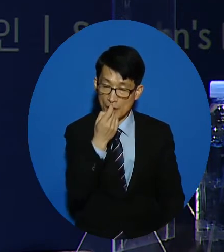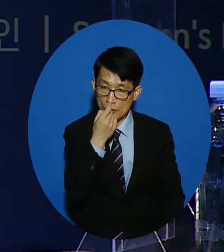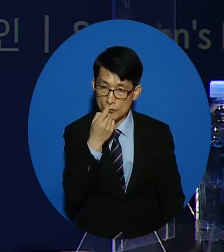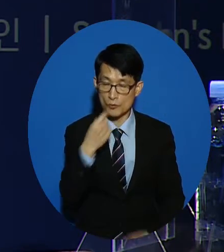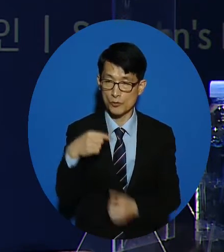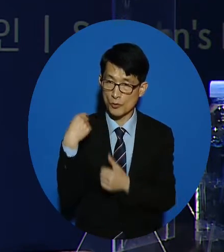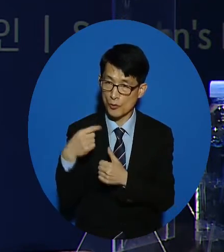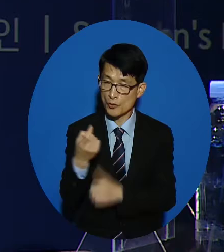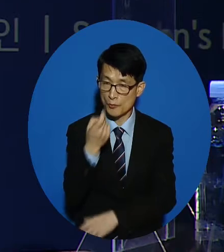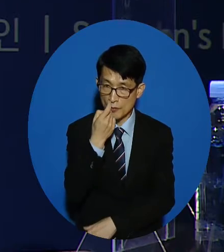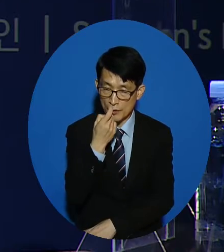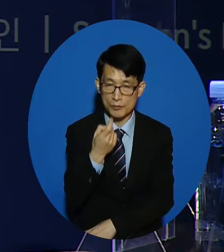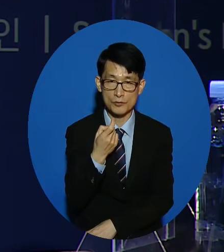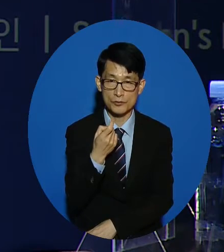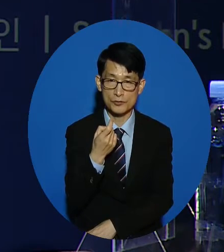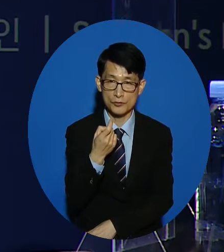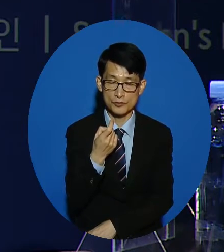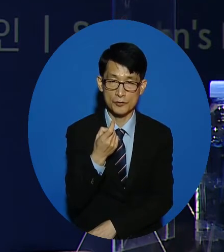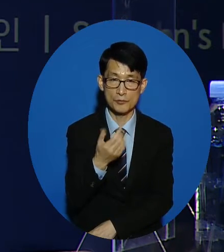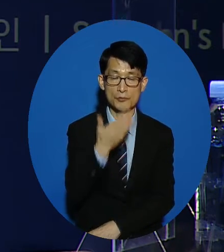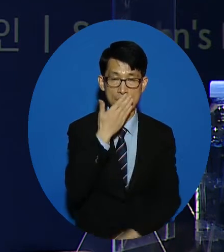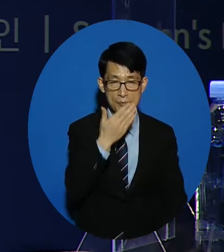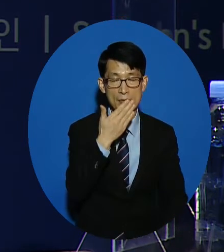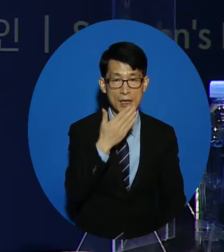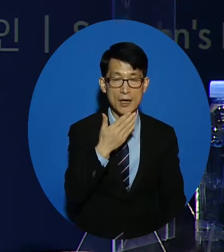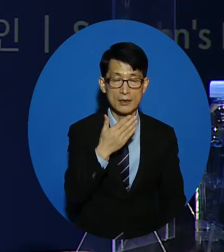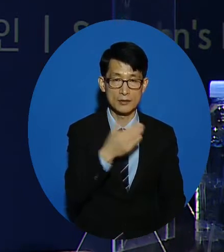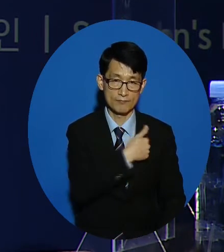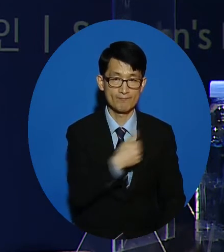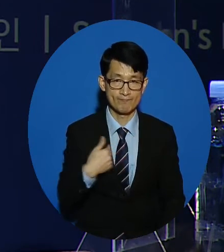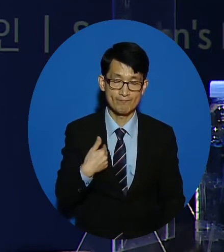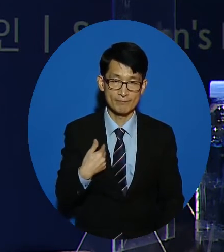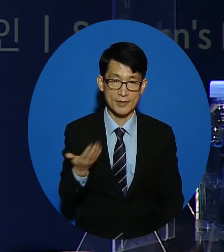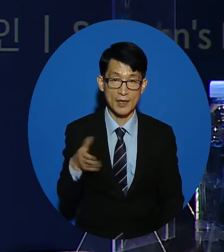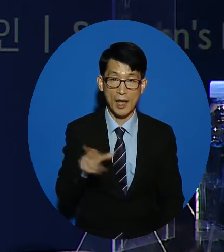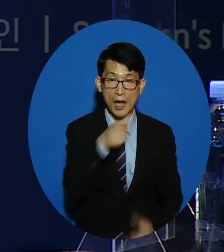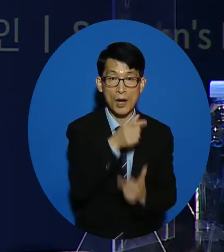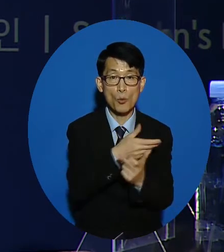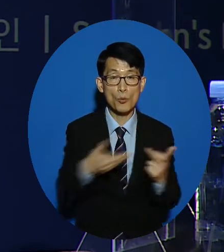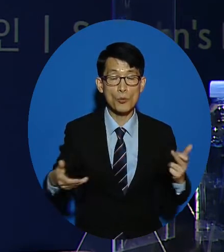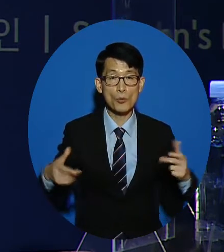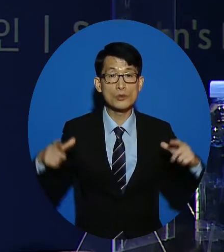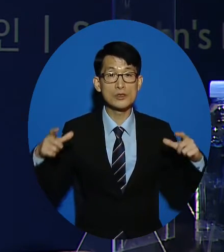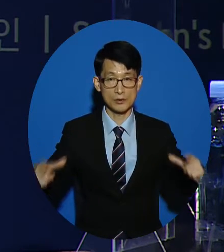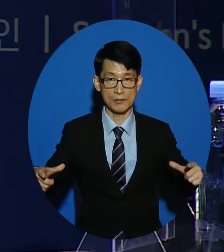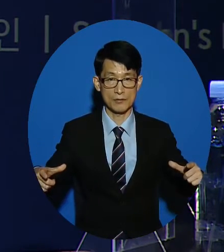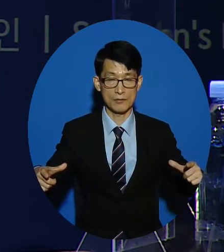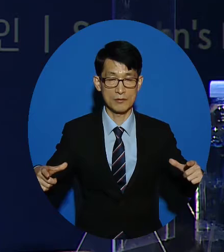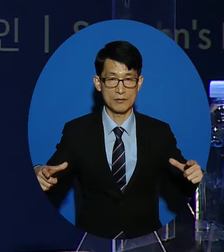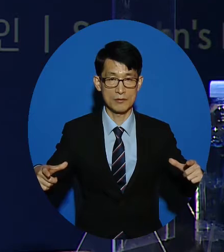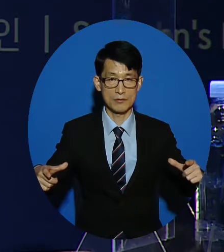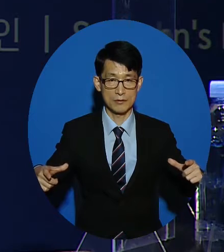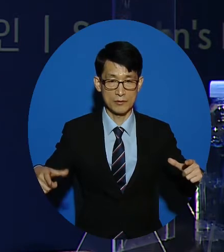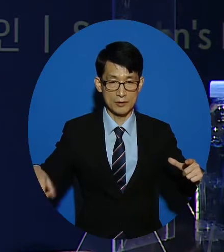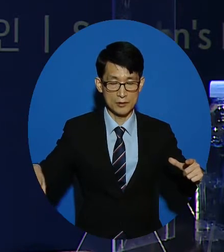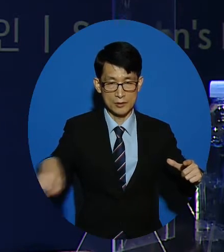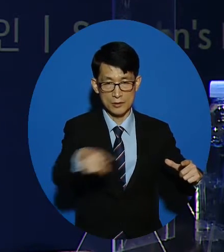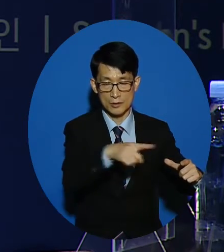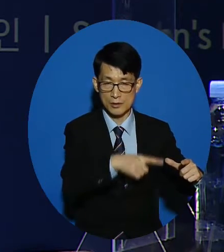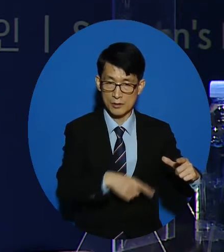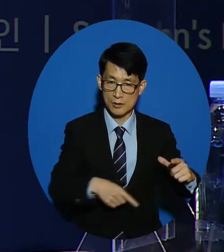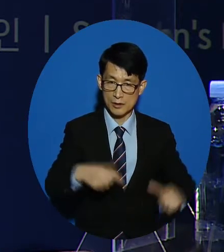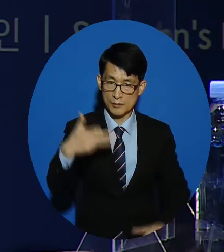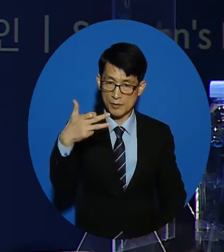또 재활의 의지를 갖습니다만은 이 강원도가 제가 알기로는